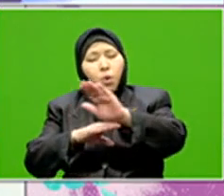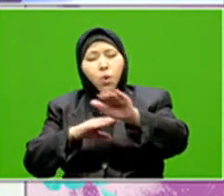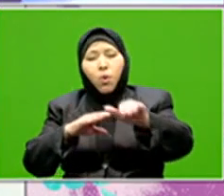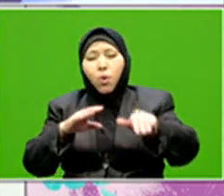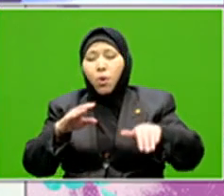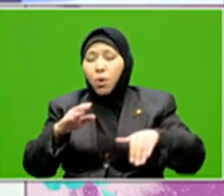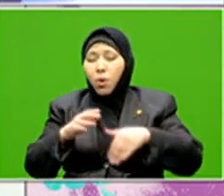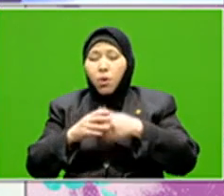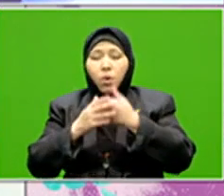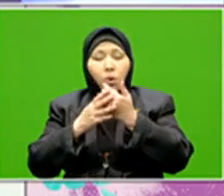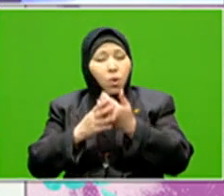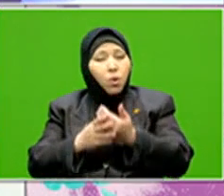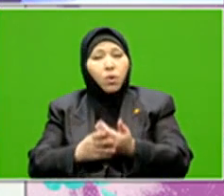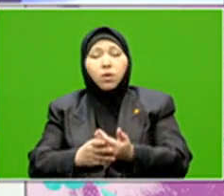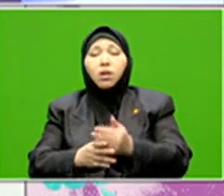الليل